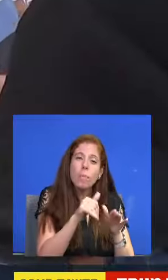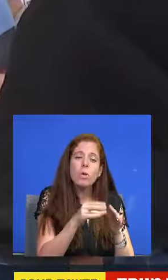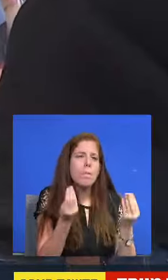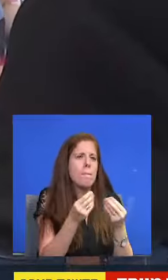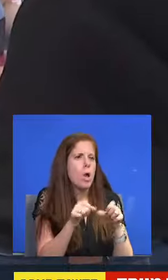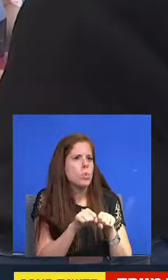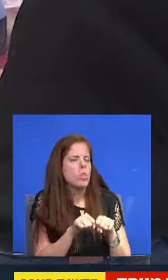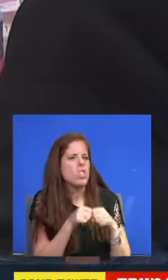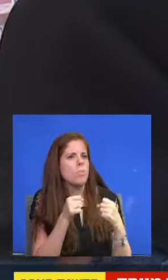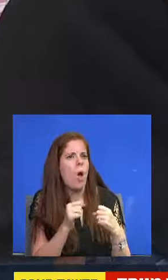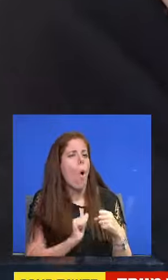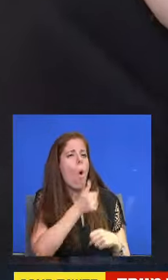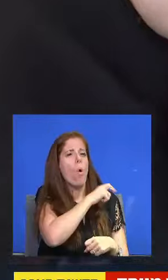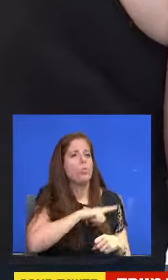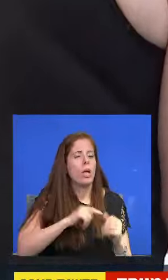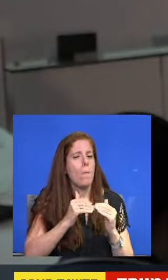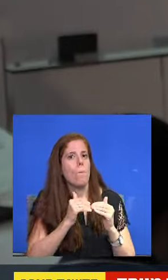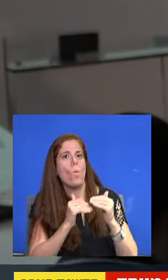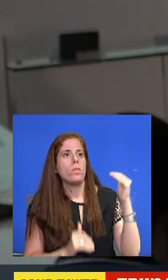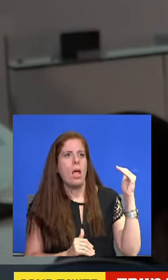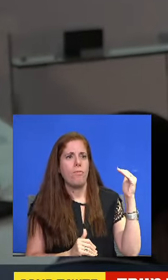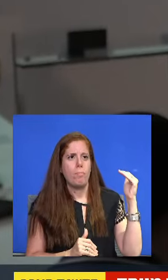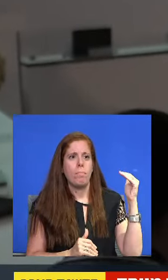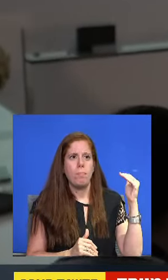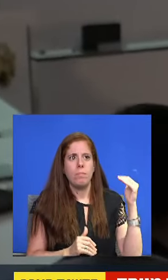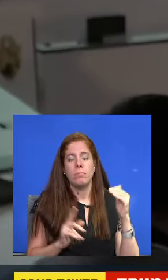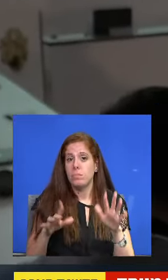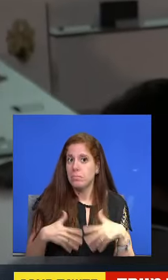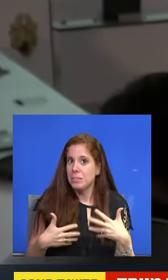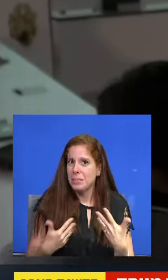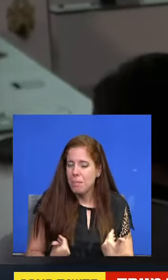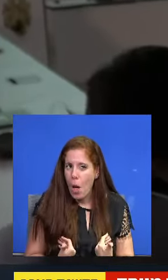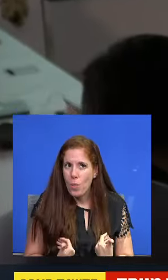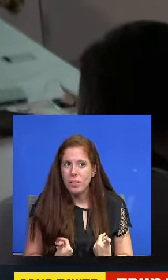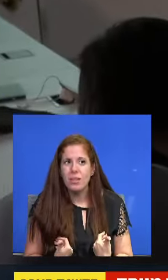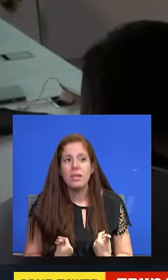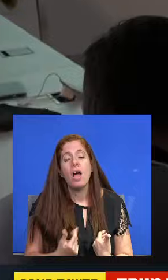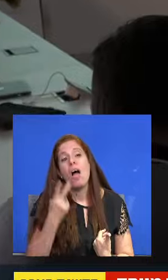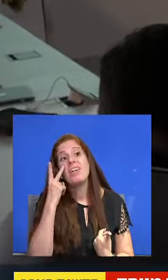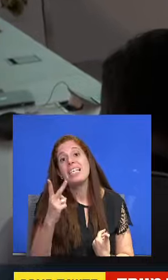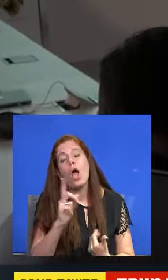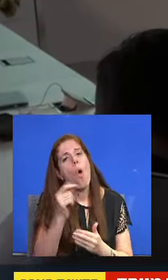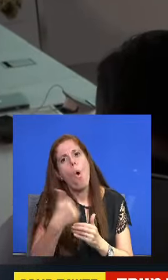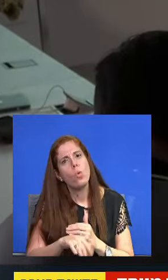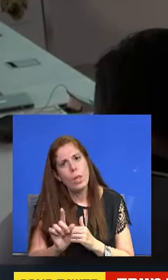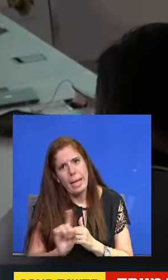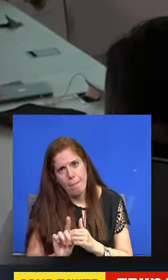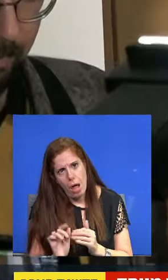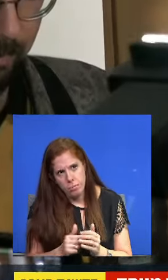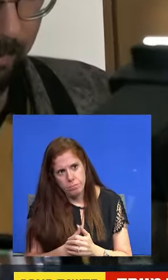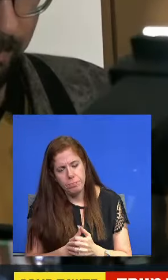ראש העיר המכהן פותח פער ממועמד ה-AFD. אני פרוי מיך, אבל מוזין, זה לא